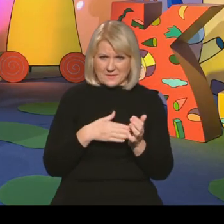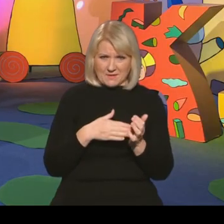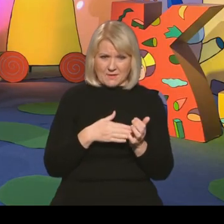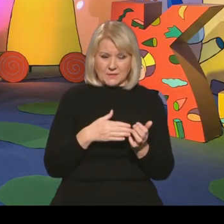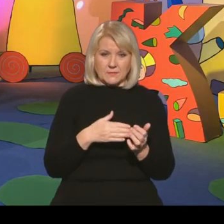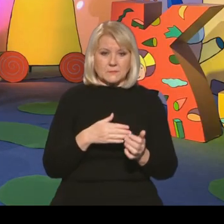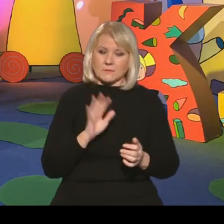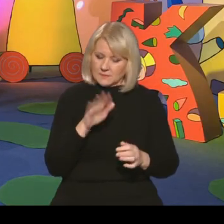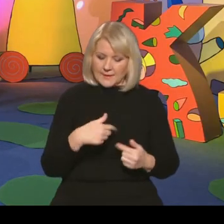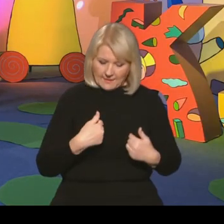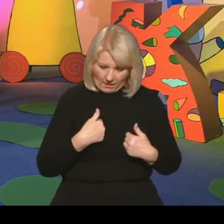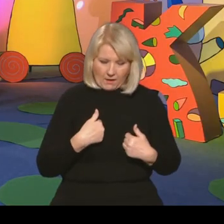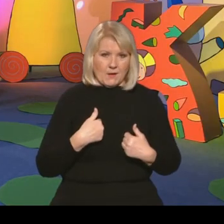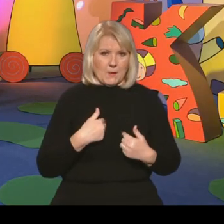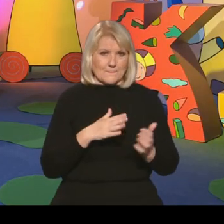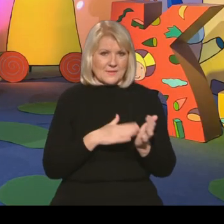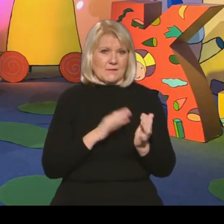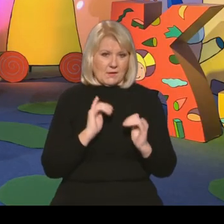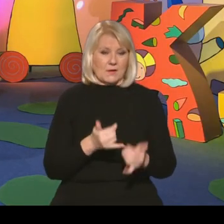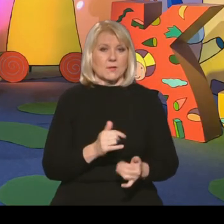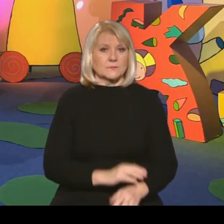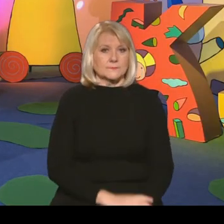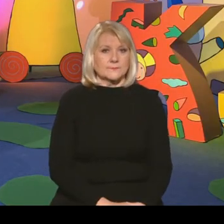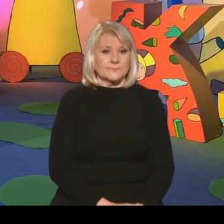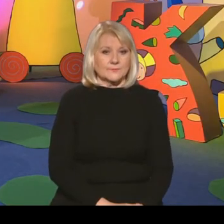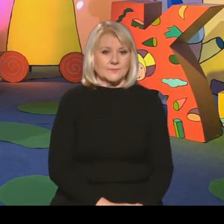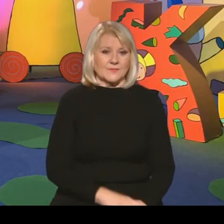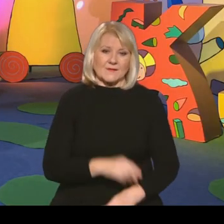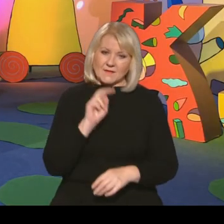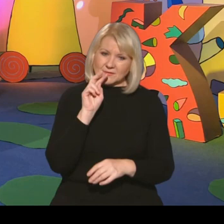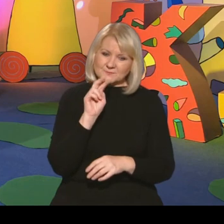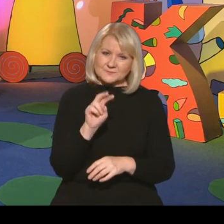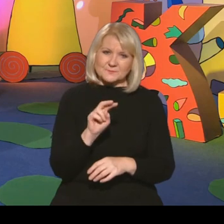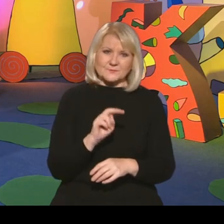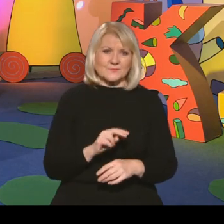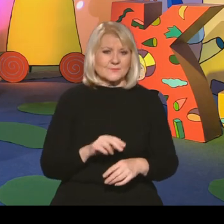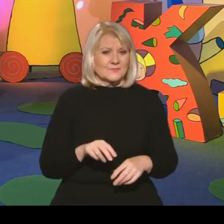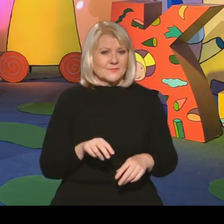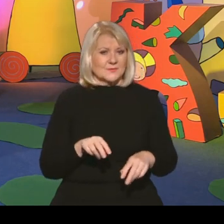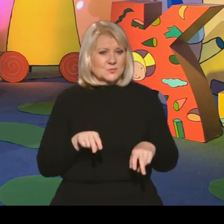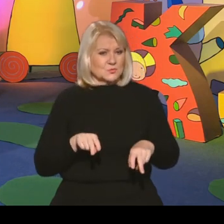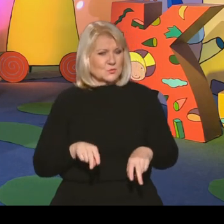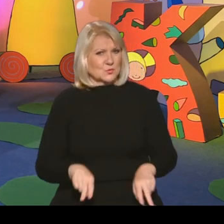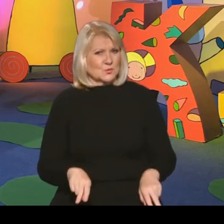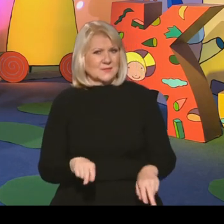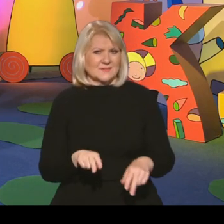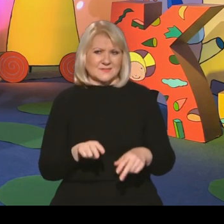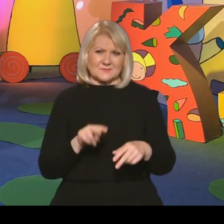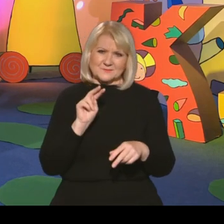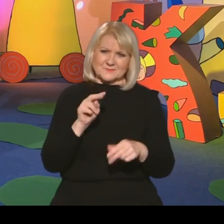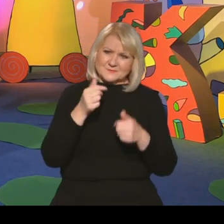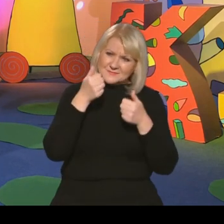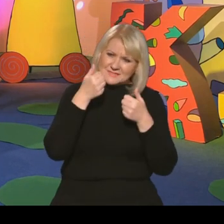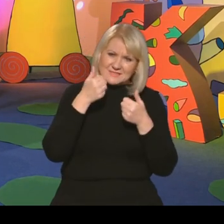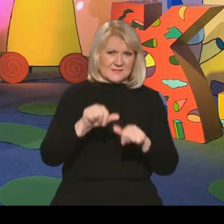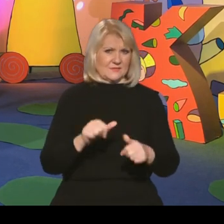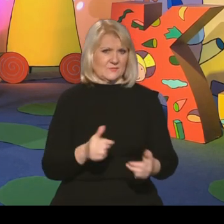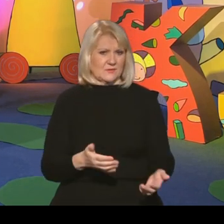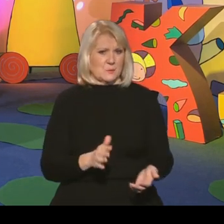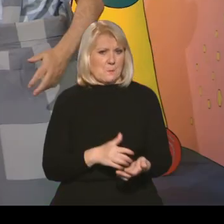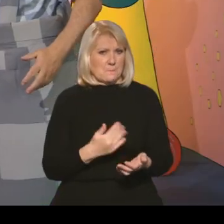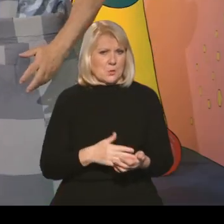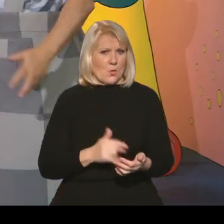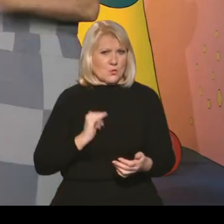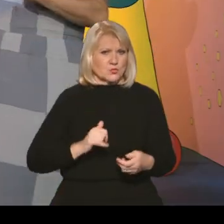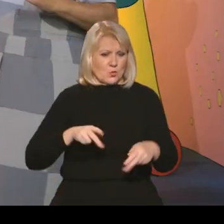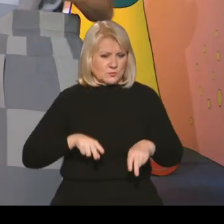ví, že jsem to já. No, ale vypadáš v té sukni tak nějak, no jinak. Proč jsi ji